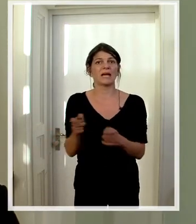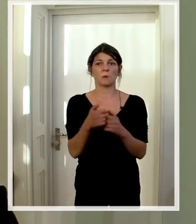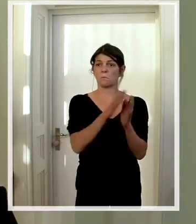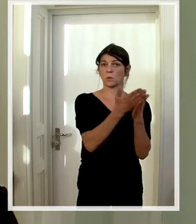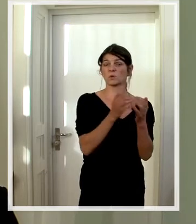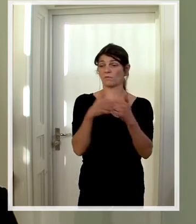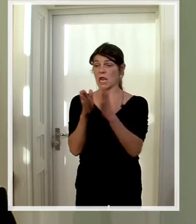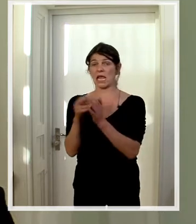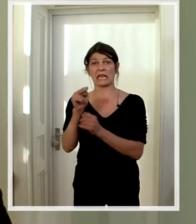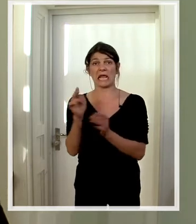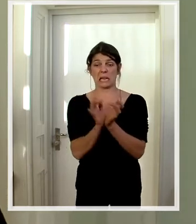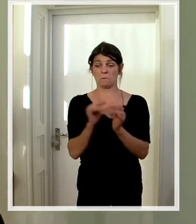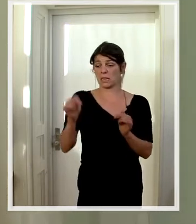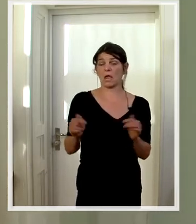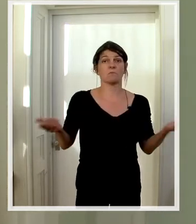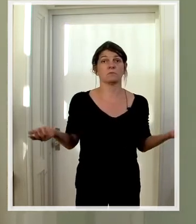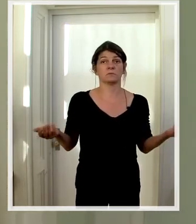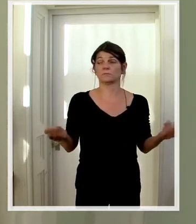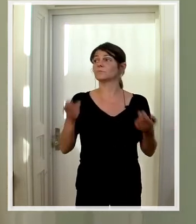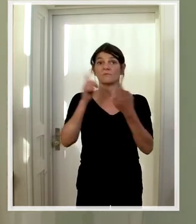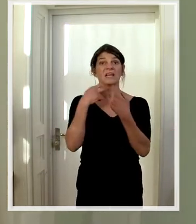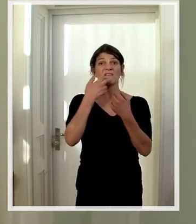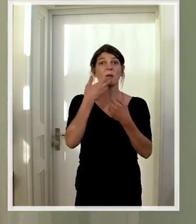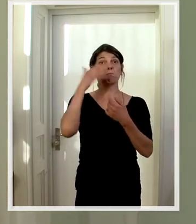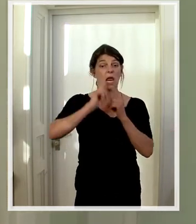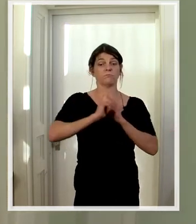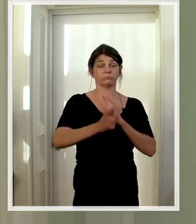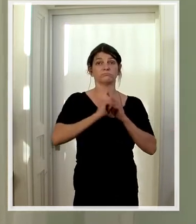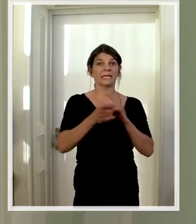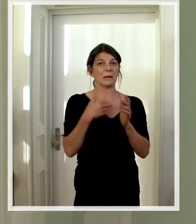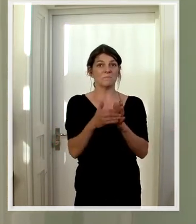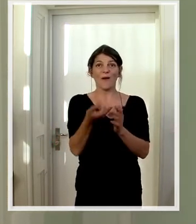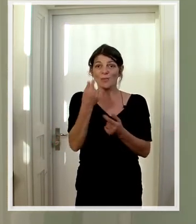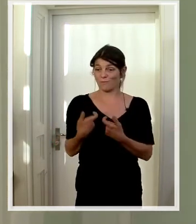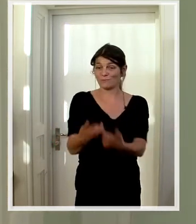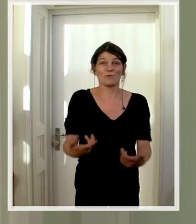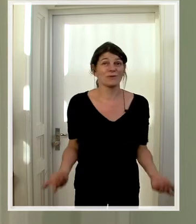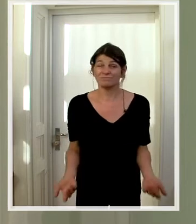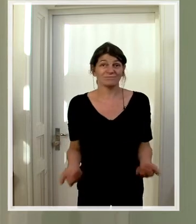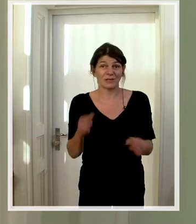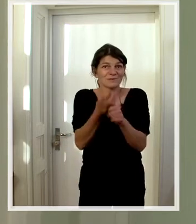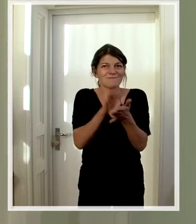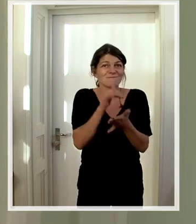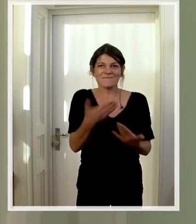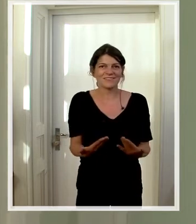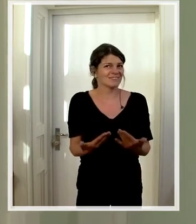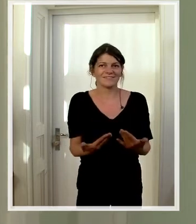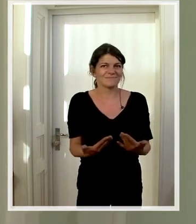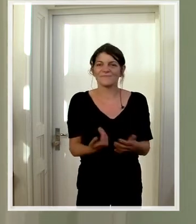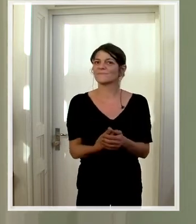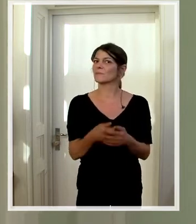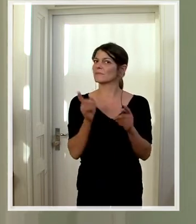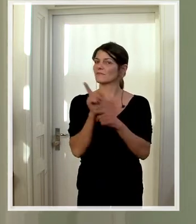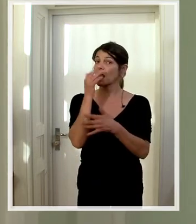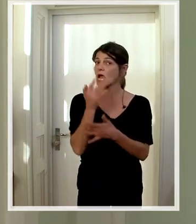ist Nendler in der Mitte. Wenn ich mehr Frequenz drauf bringen will, brauche ich dort eine Doppelspur. Und sonst würde es nicht funktionieren, dass wir die